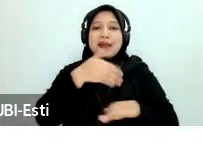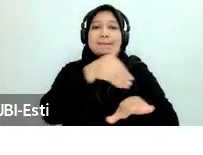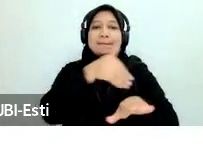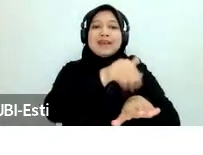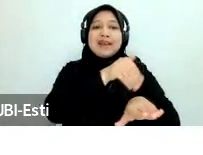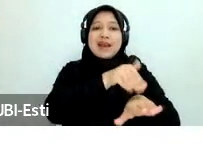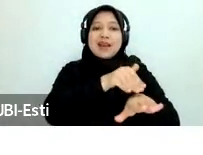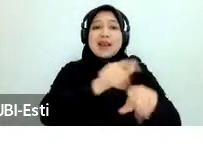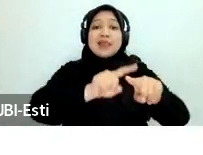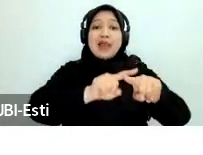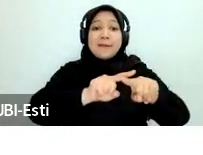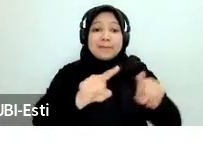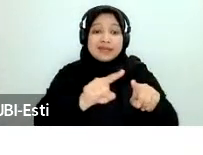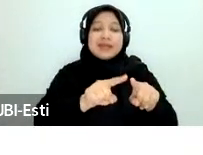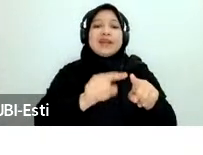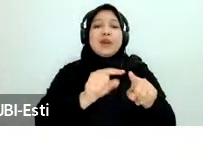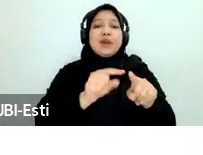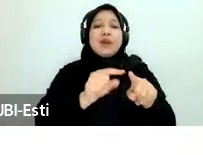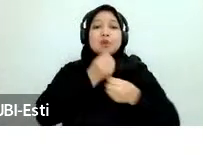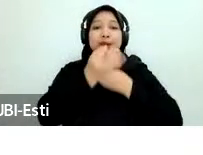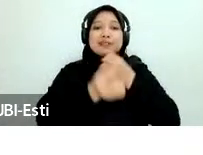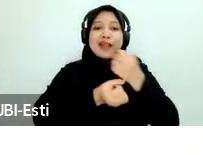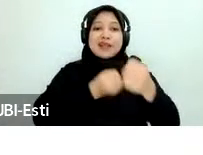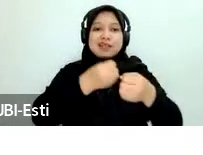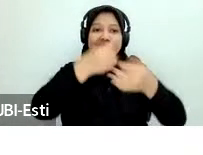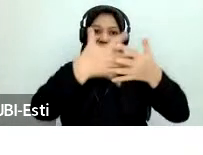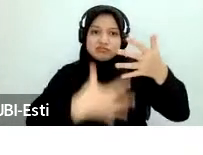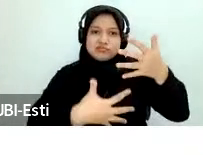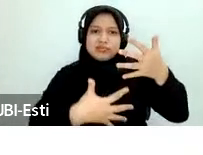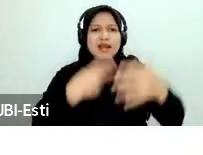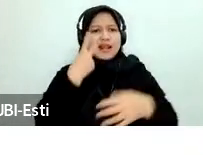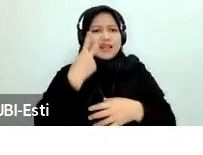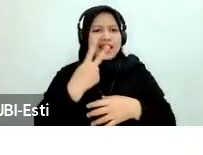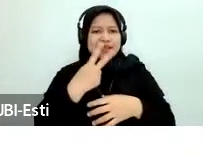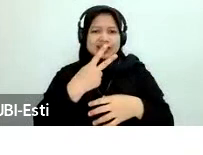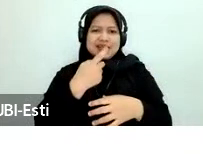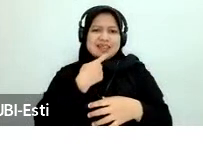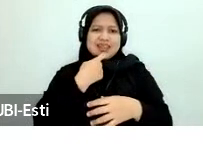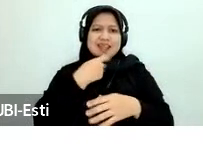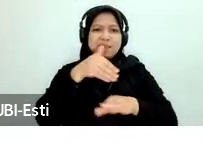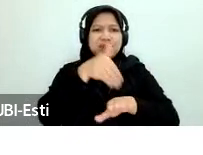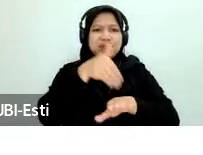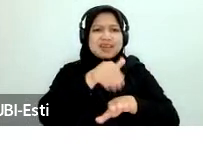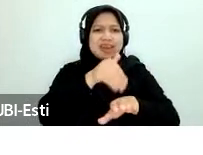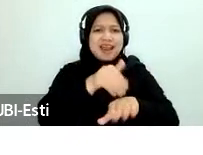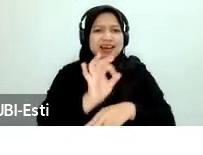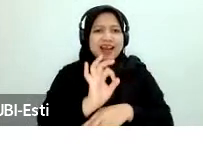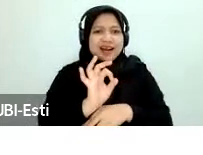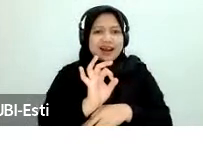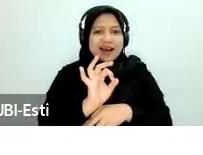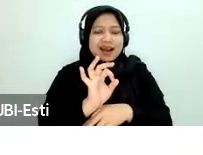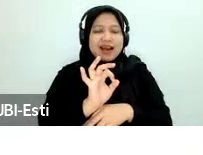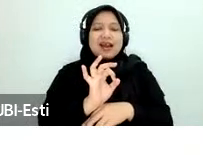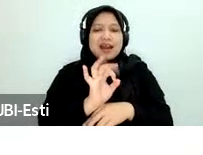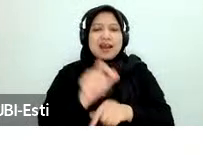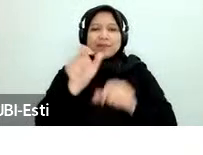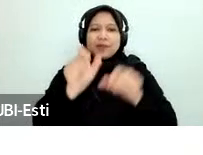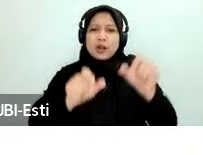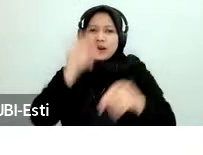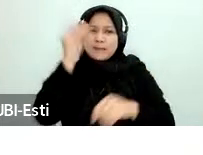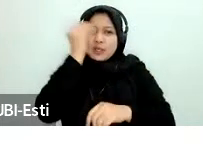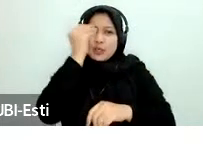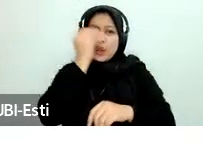penghinaan sehingga jadi sangat wajar bagi banyak orang jadi bedanya penghinaan dengan pencemaran